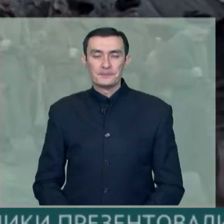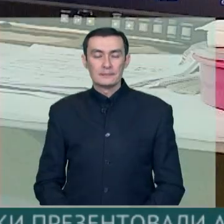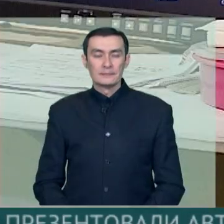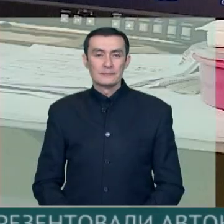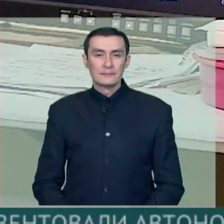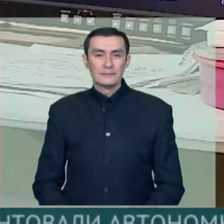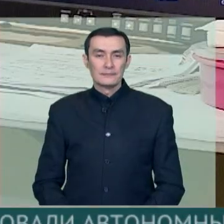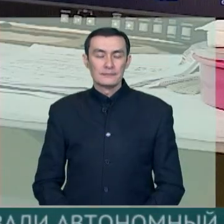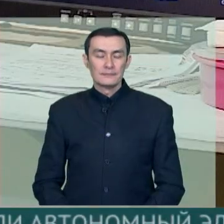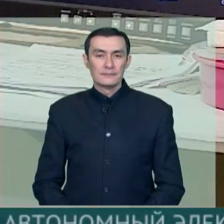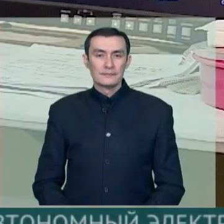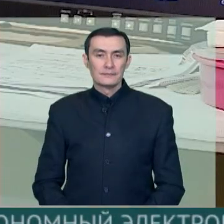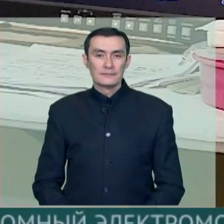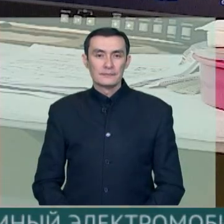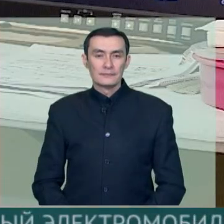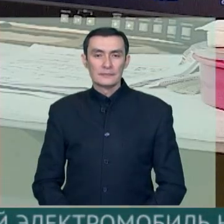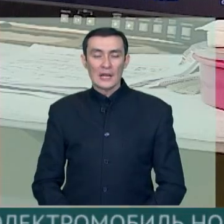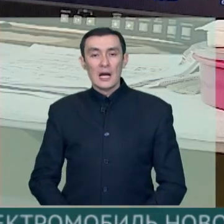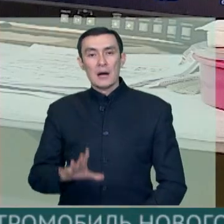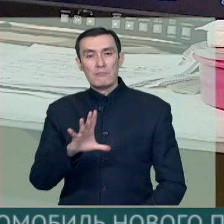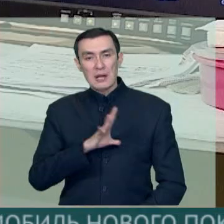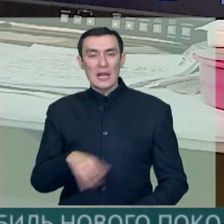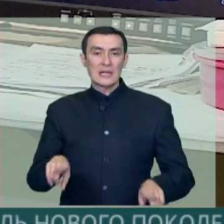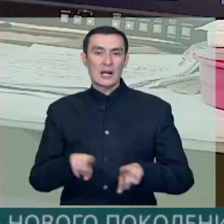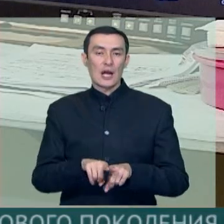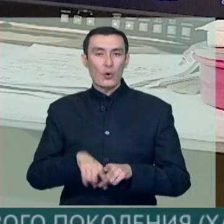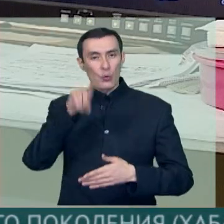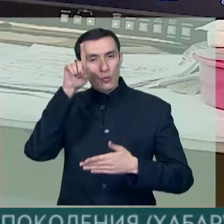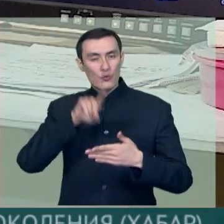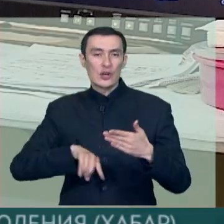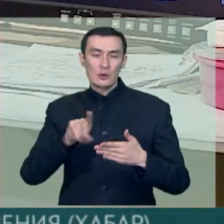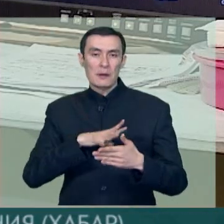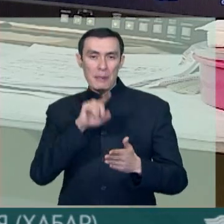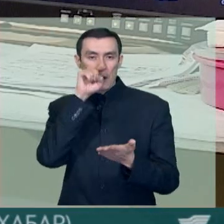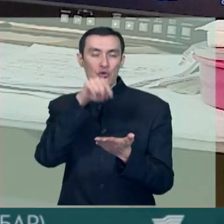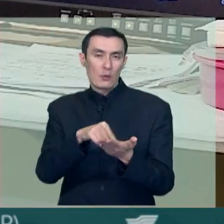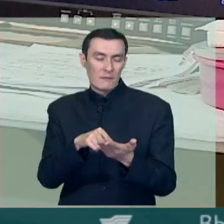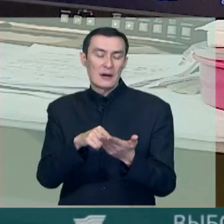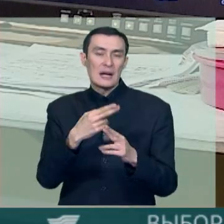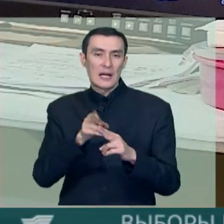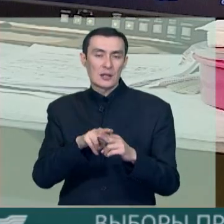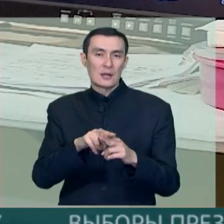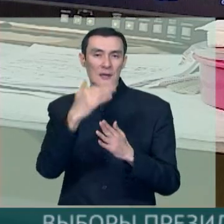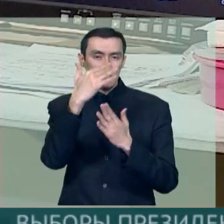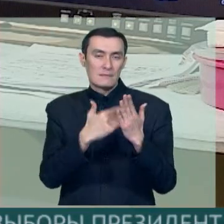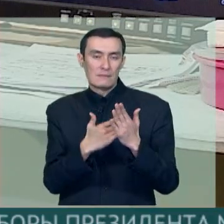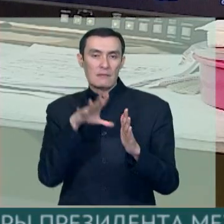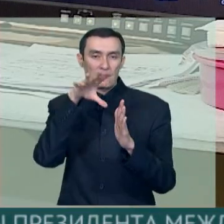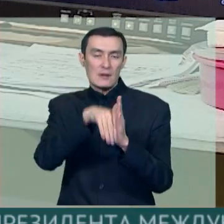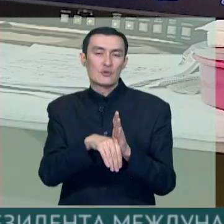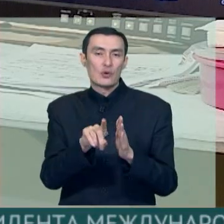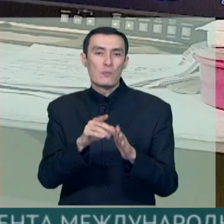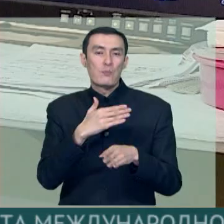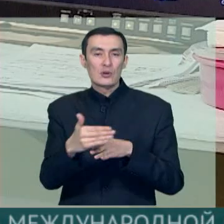обязательно. Была какая-то такая уверенность и перспектива в том, что мы попадем в шорт-лист, это следующий этап, шорт-лист, а потом уже номинация. То есть